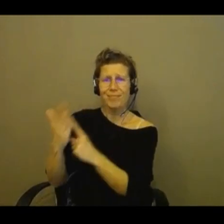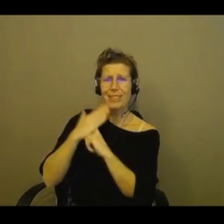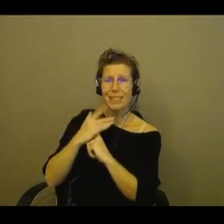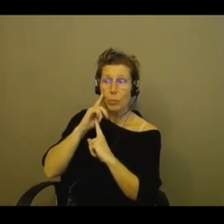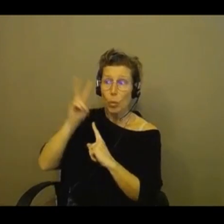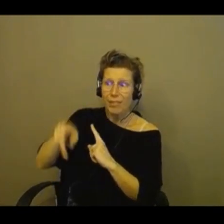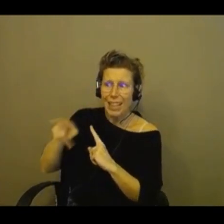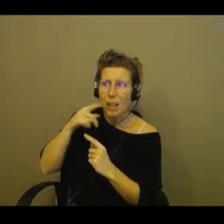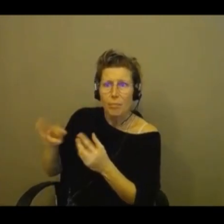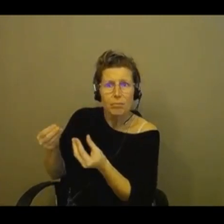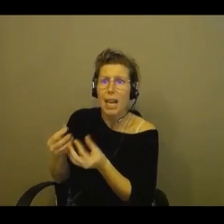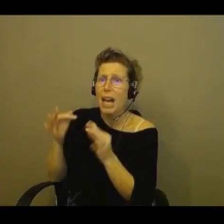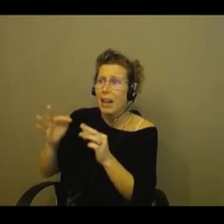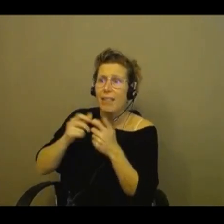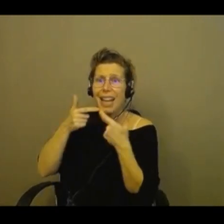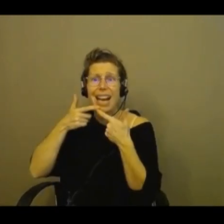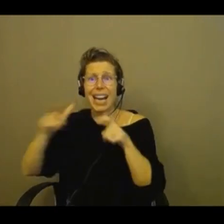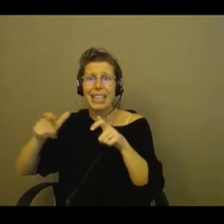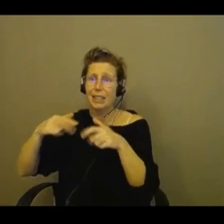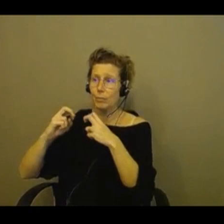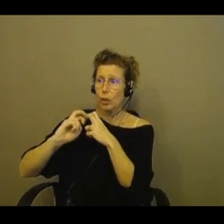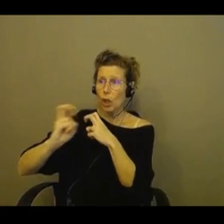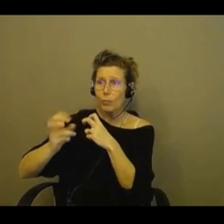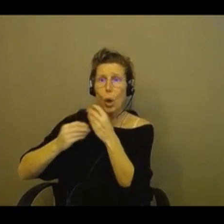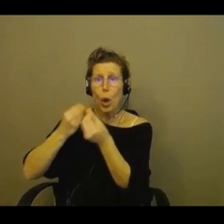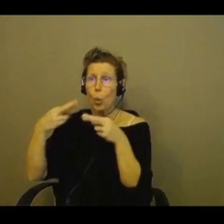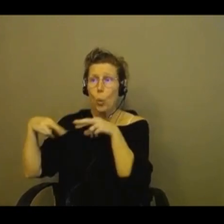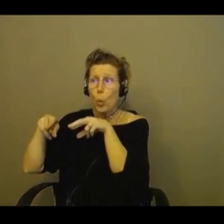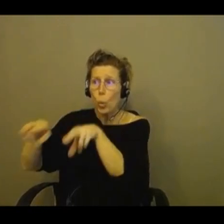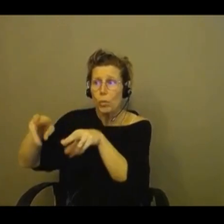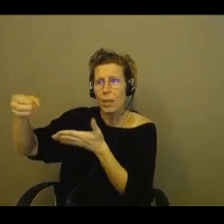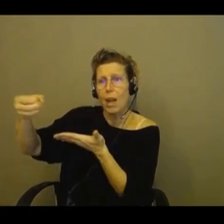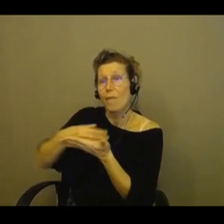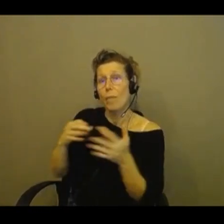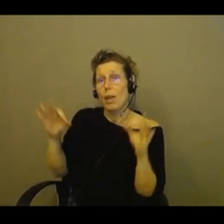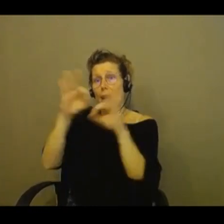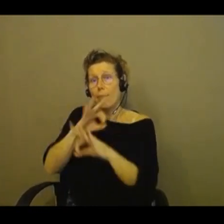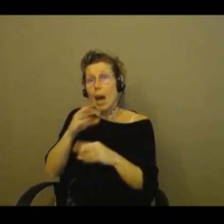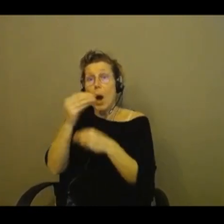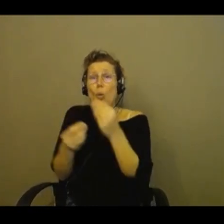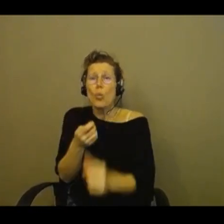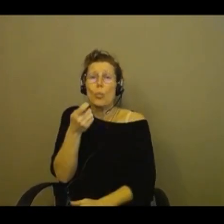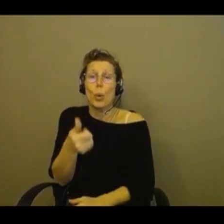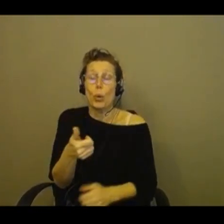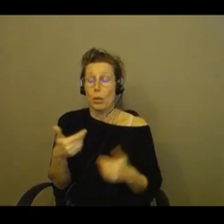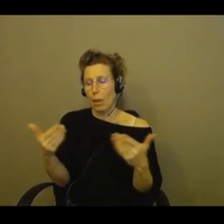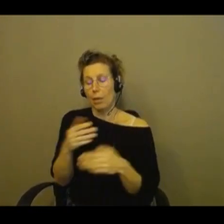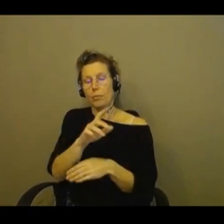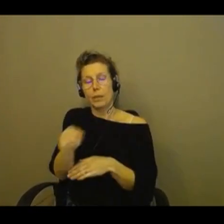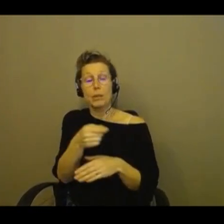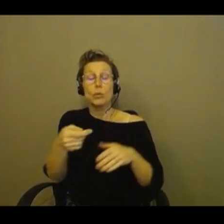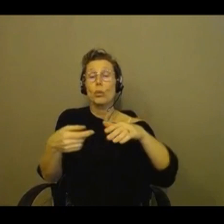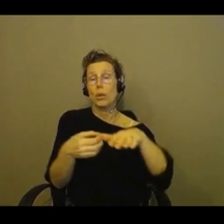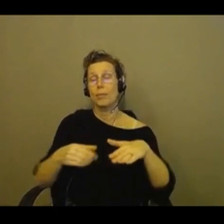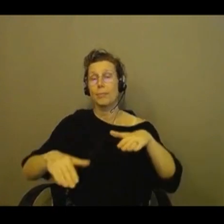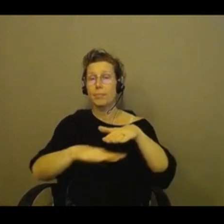transports ni de la voirie, ou de manière très, très légère. Et donc, avec ces bases de données normalisées, ouverte